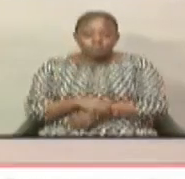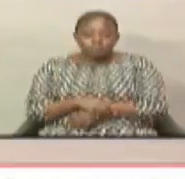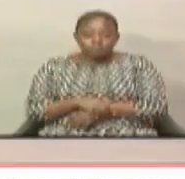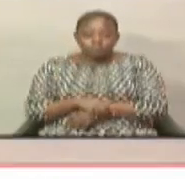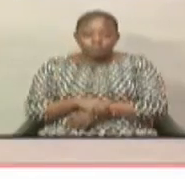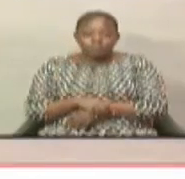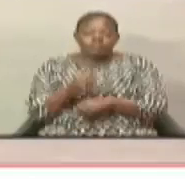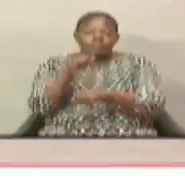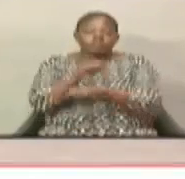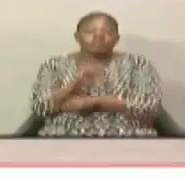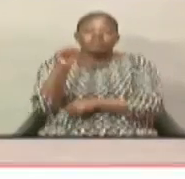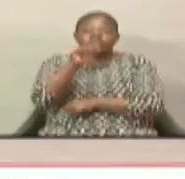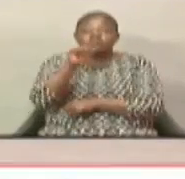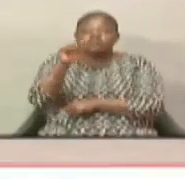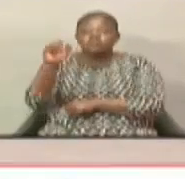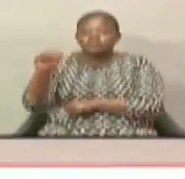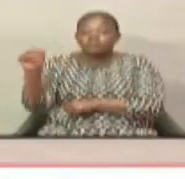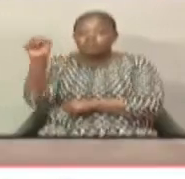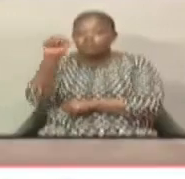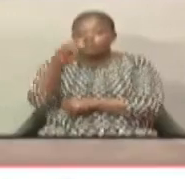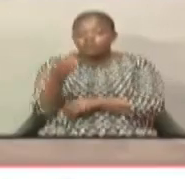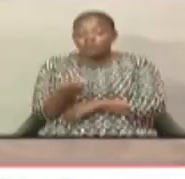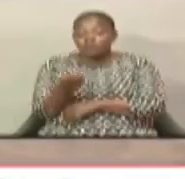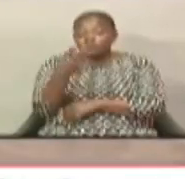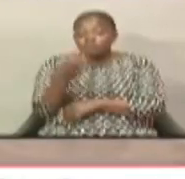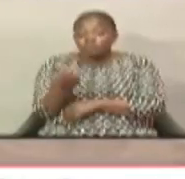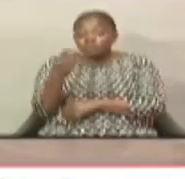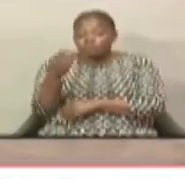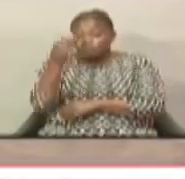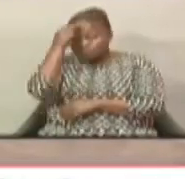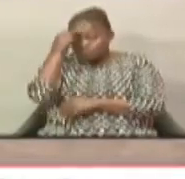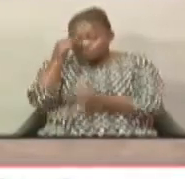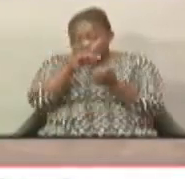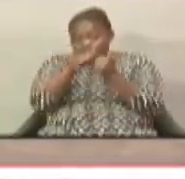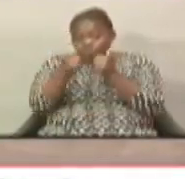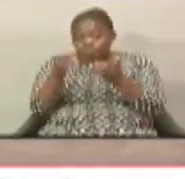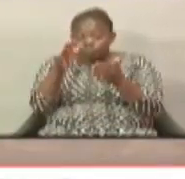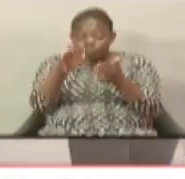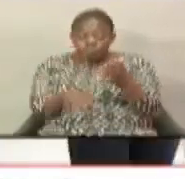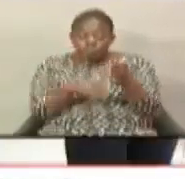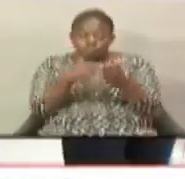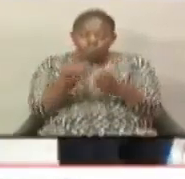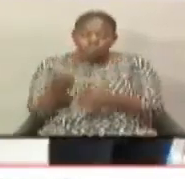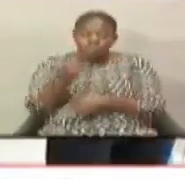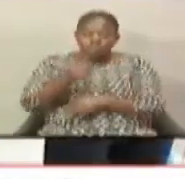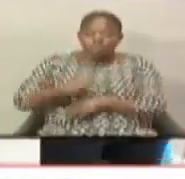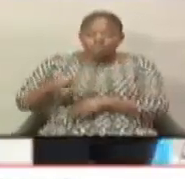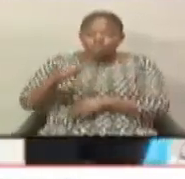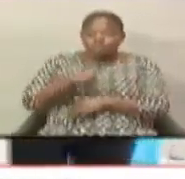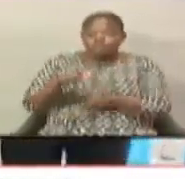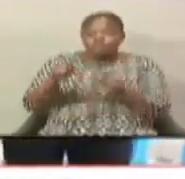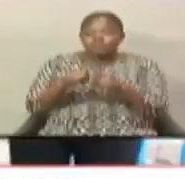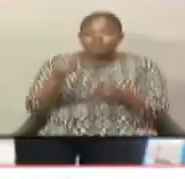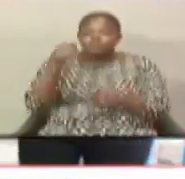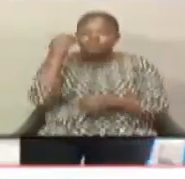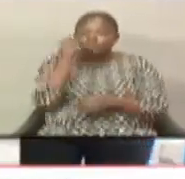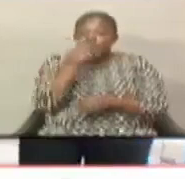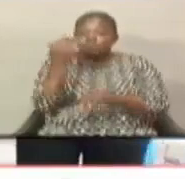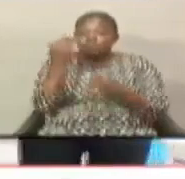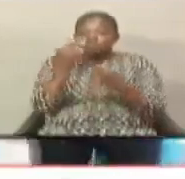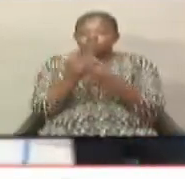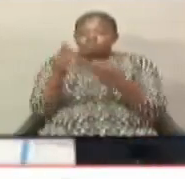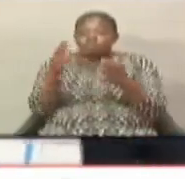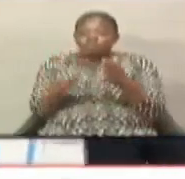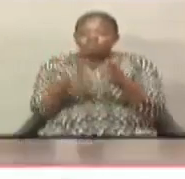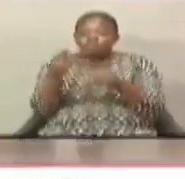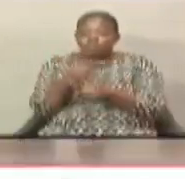Ku ssomero lya Seeta High Green Campus e Mukono, abayizi bavuganyizza mu kuyimba, okuzina n'okuzannya katemba wakati w'ennyumba eza